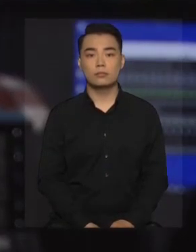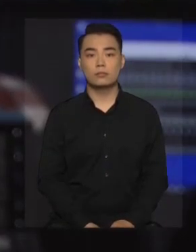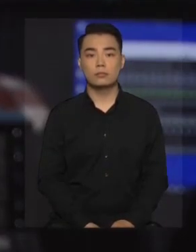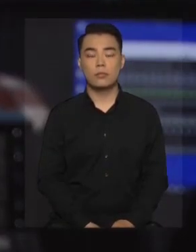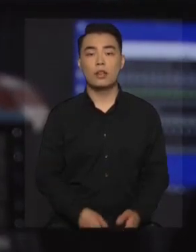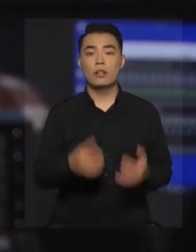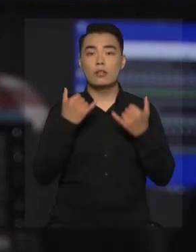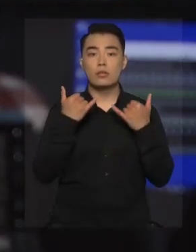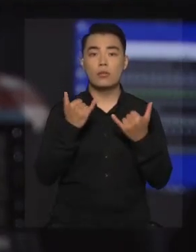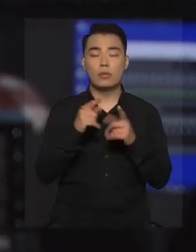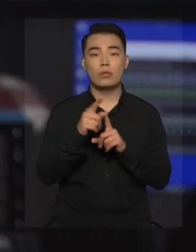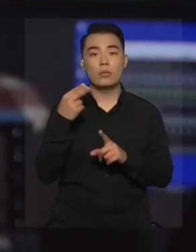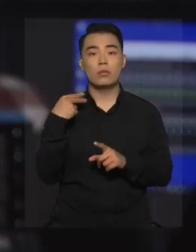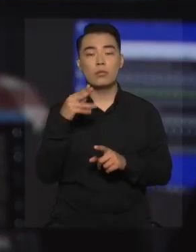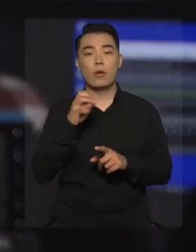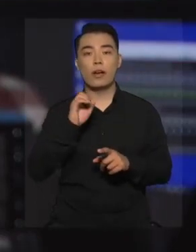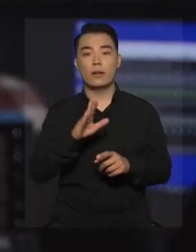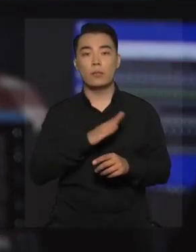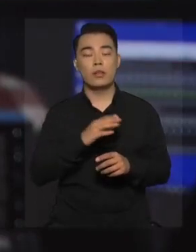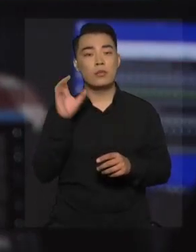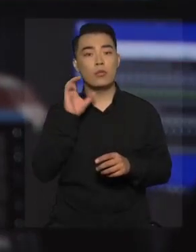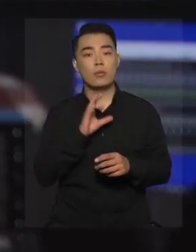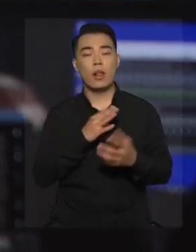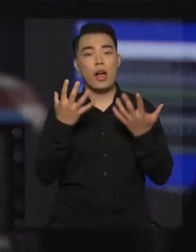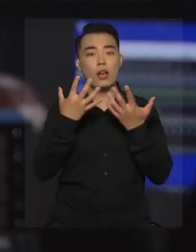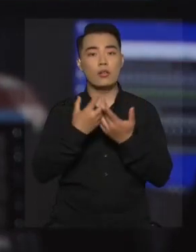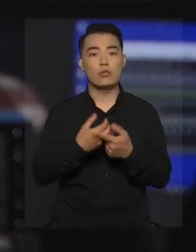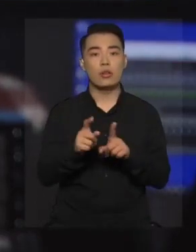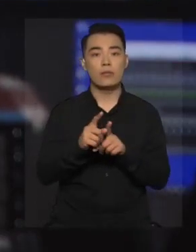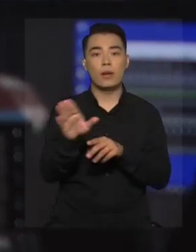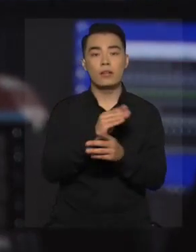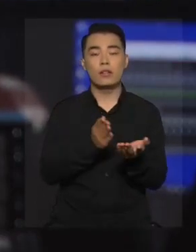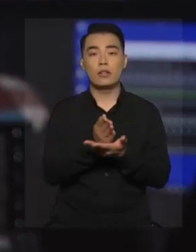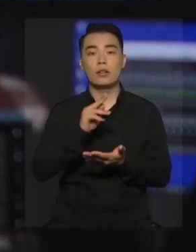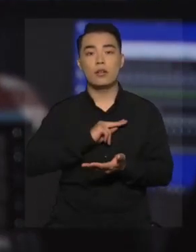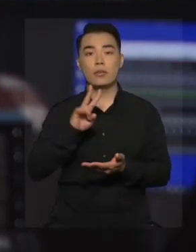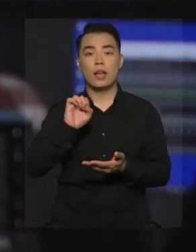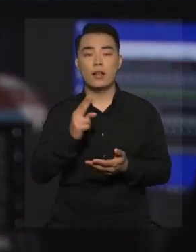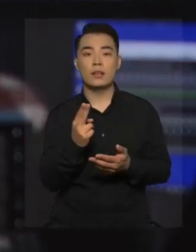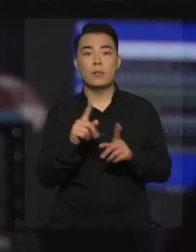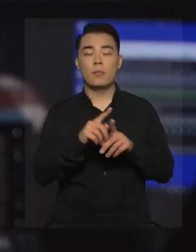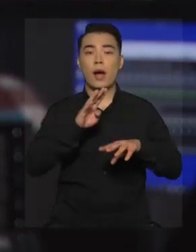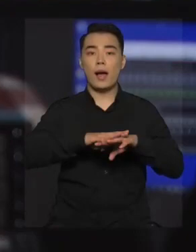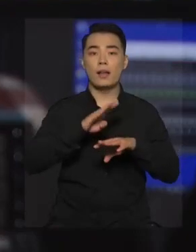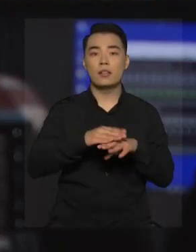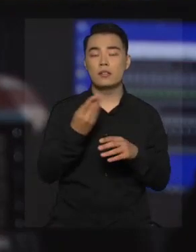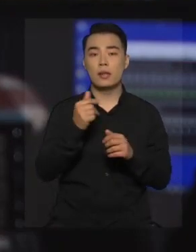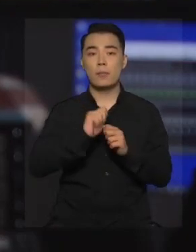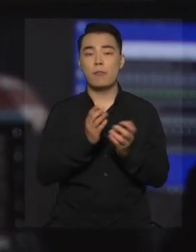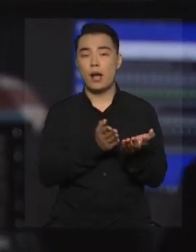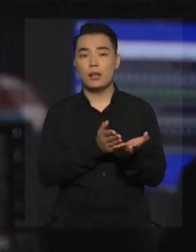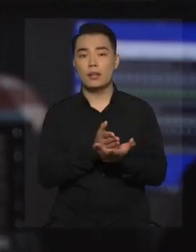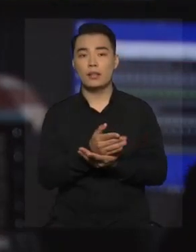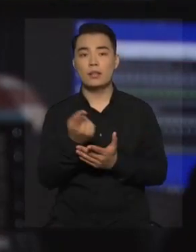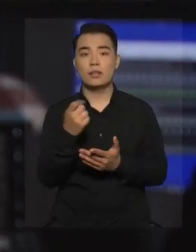И сегодня же Касым Жомарт-Токаев заслушал отчет об итогах реализации Национальным банком денежно-кредитной политики